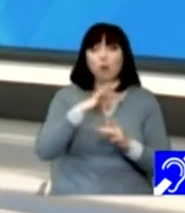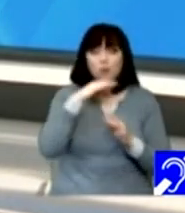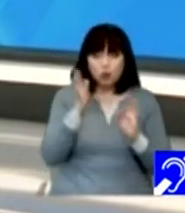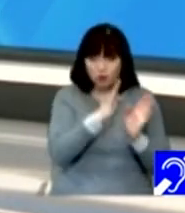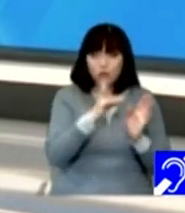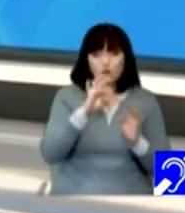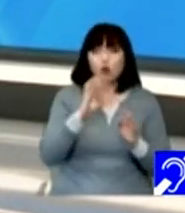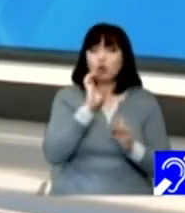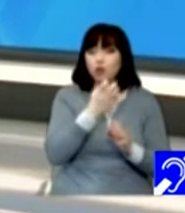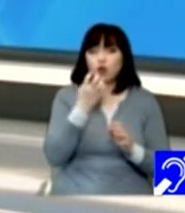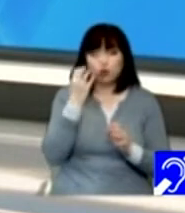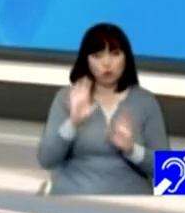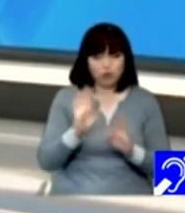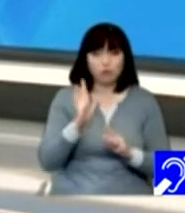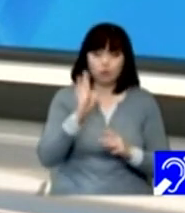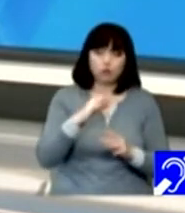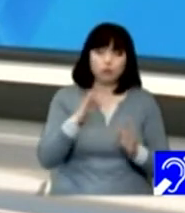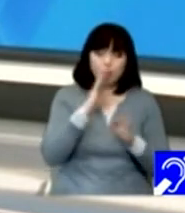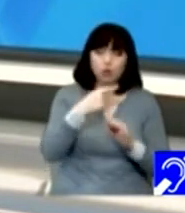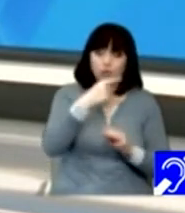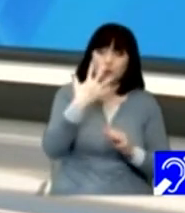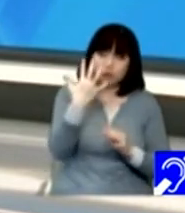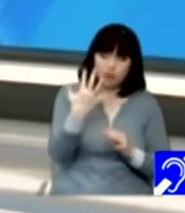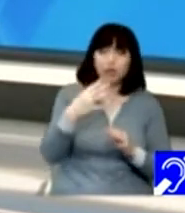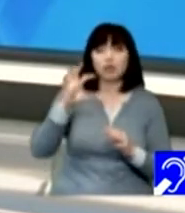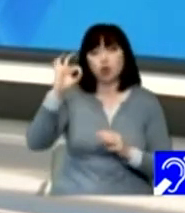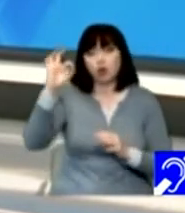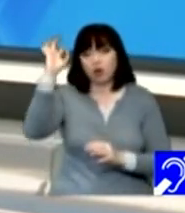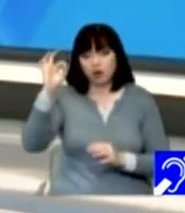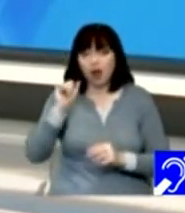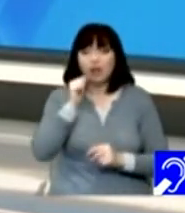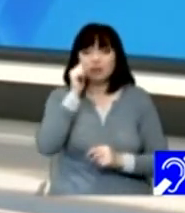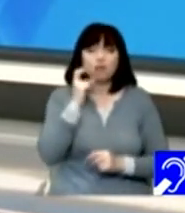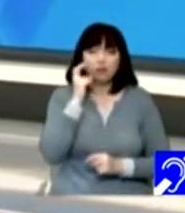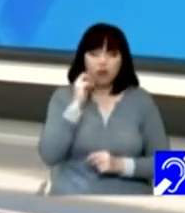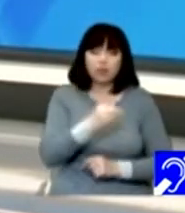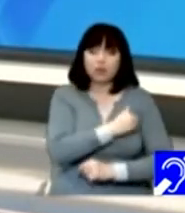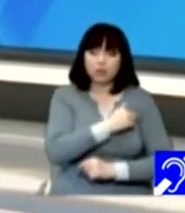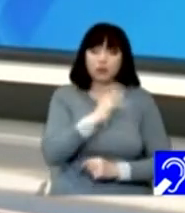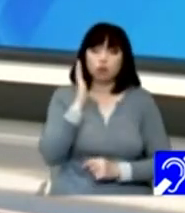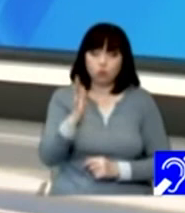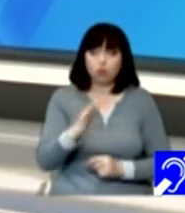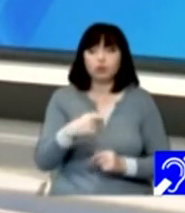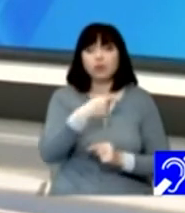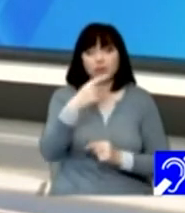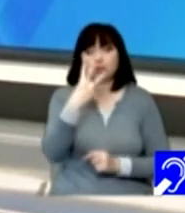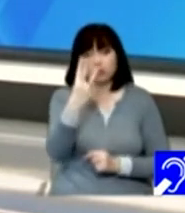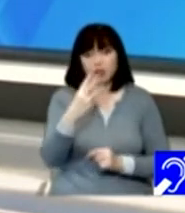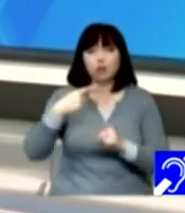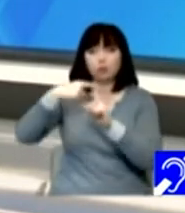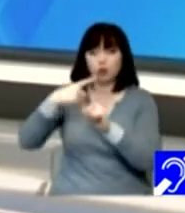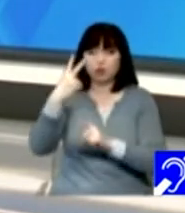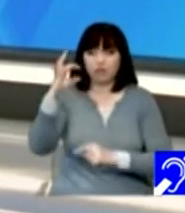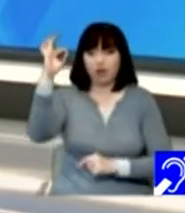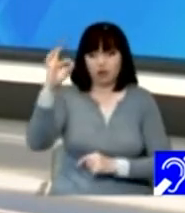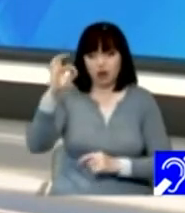noapte, minimele vor varia între minus 5 și 0 grade, iar mâine la amiază, valorile termice se vor încadra între minus 3 și plus 2